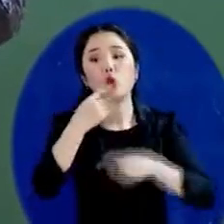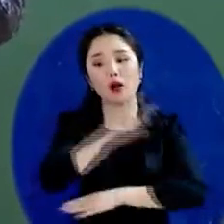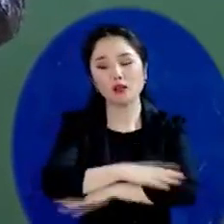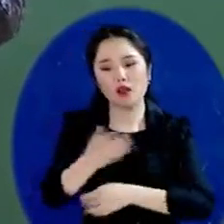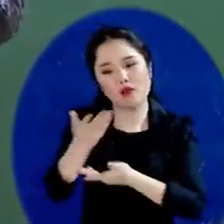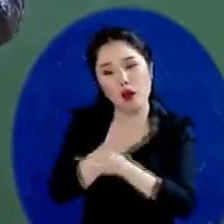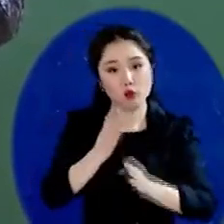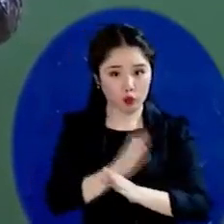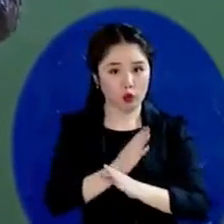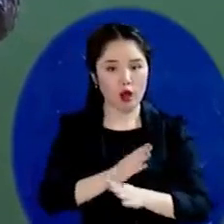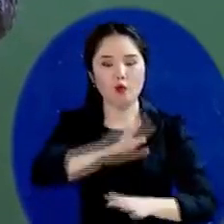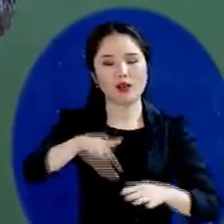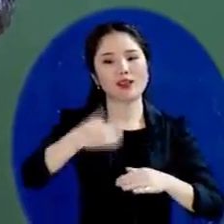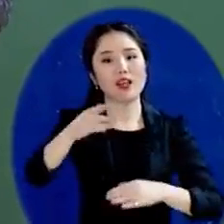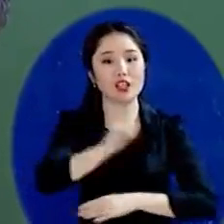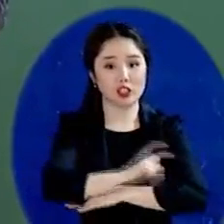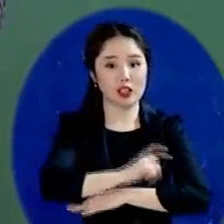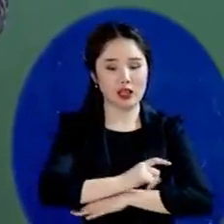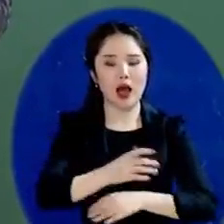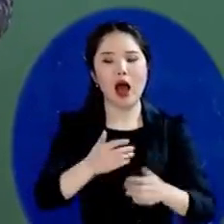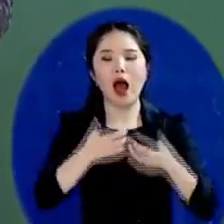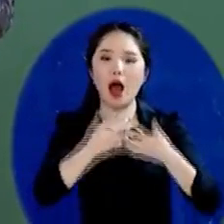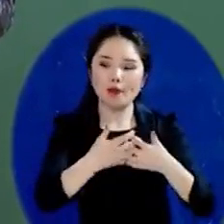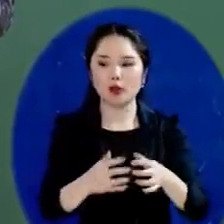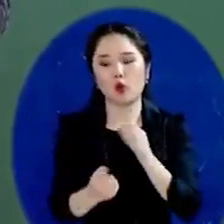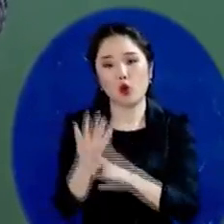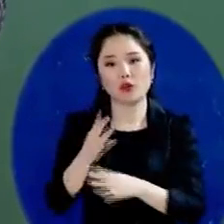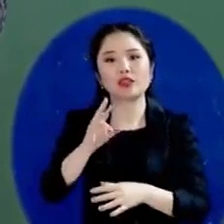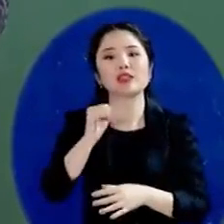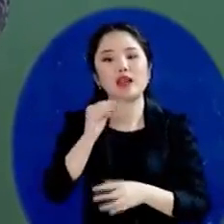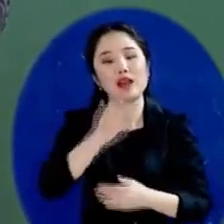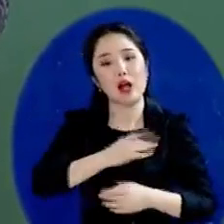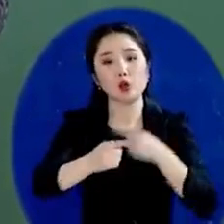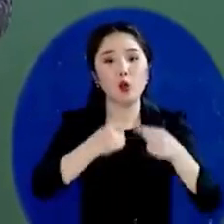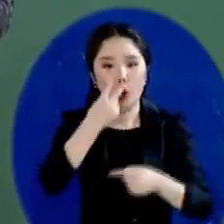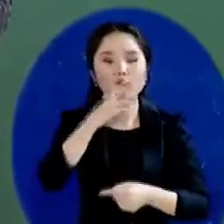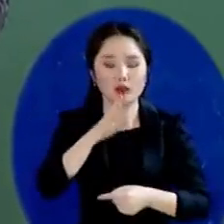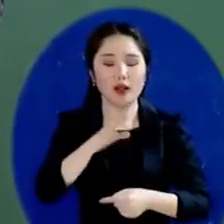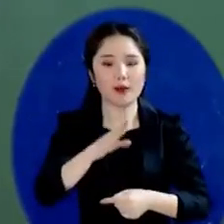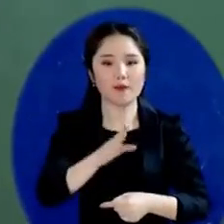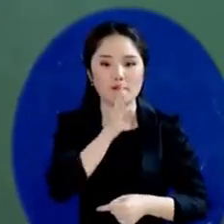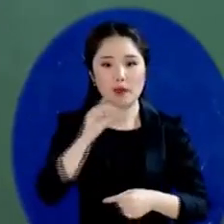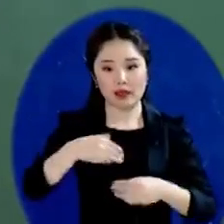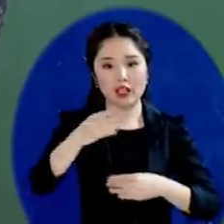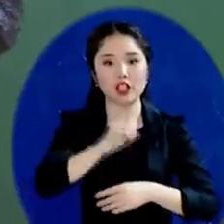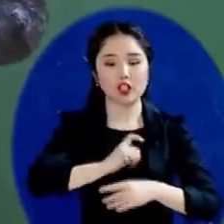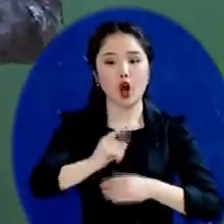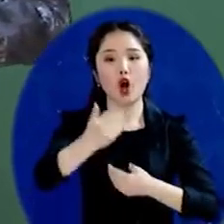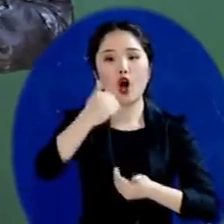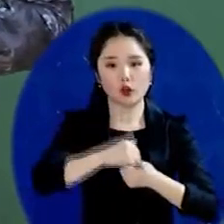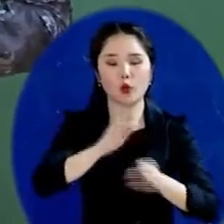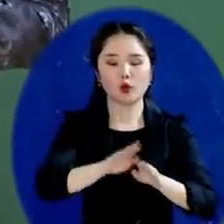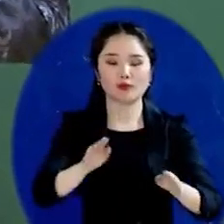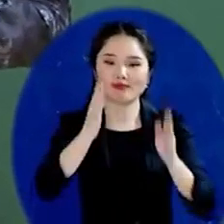талаар ярилцлаа. Бүгдээрээ дараагийн хичээлд амьтад болон ургамлыг хэрхэн хайрлах талаар үзэх болно. Өнөөдрийн хичээлд